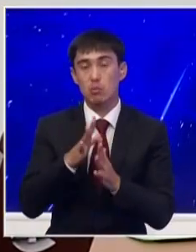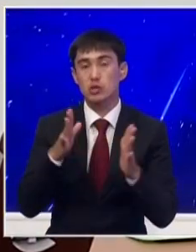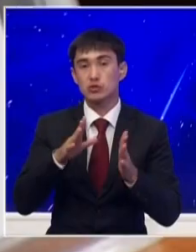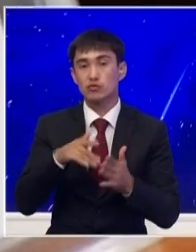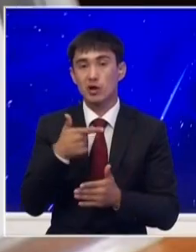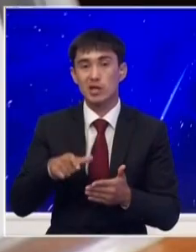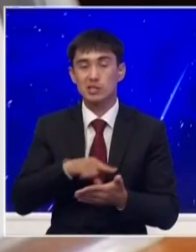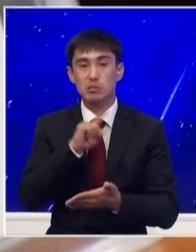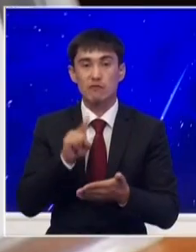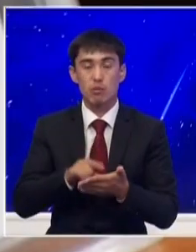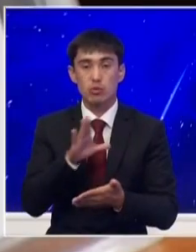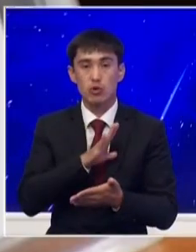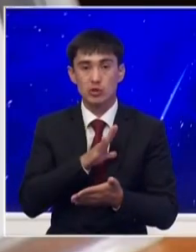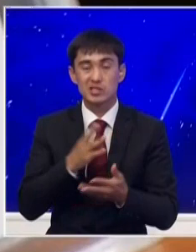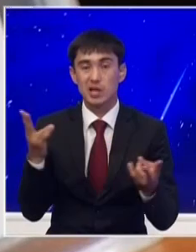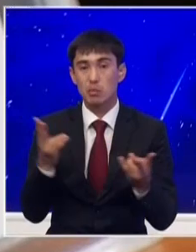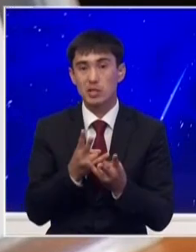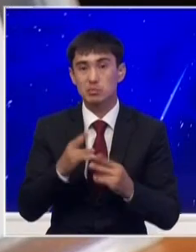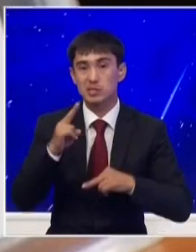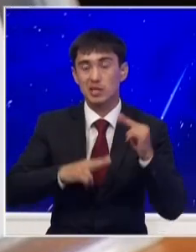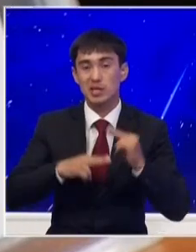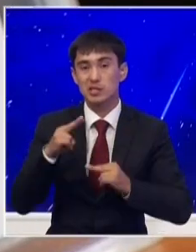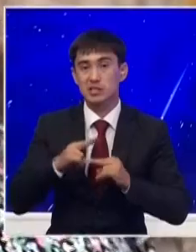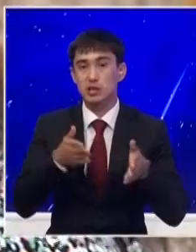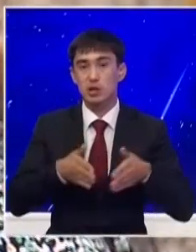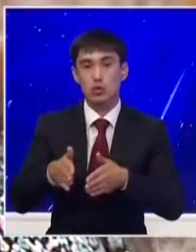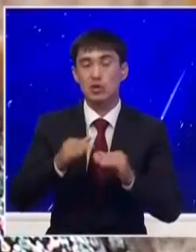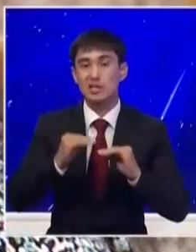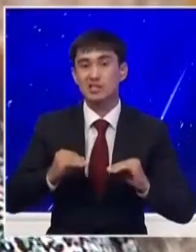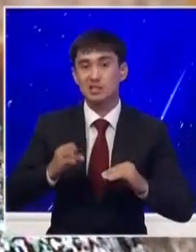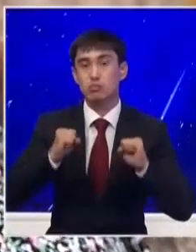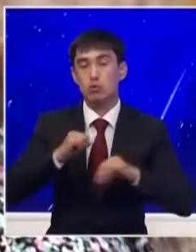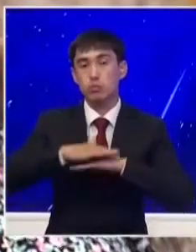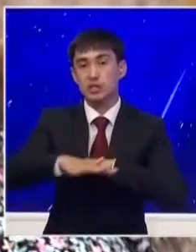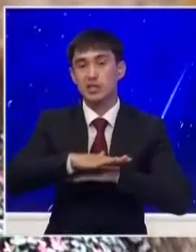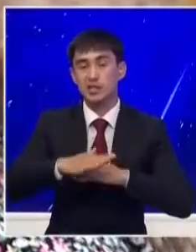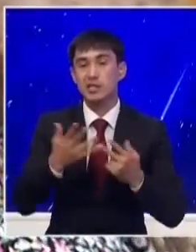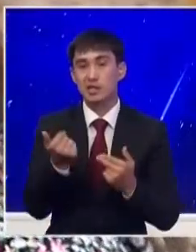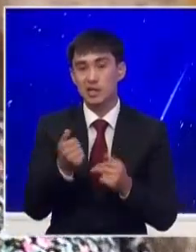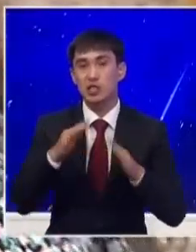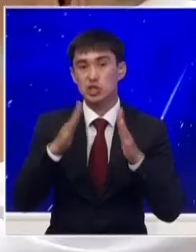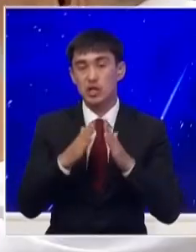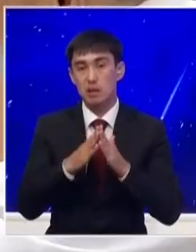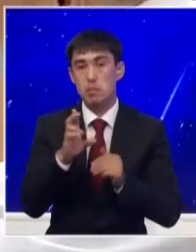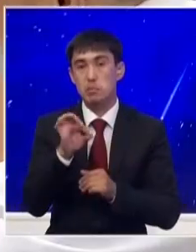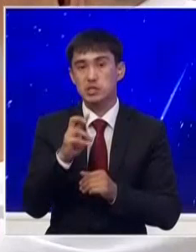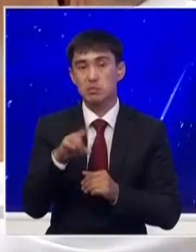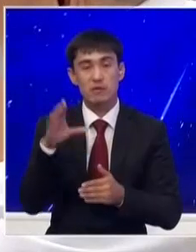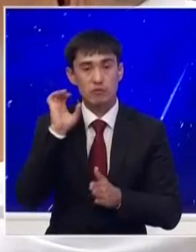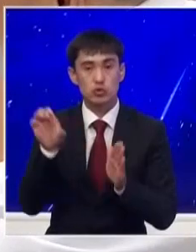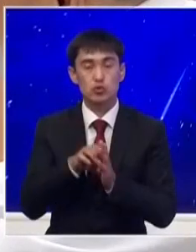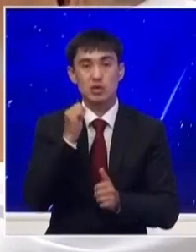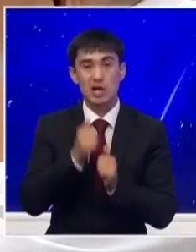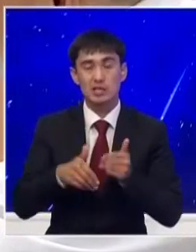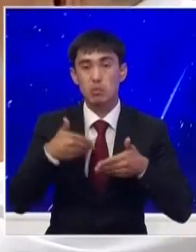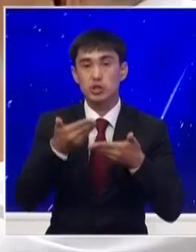Большинство граждан затронули вопросы необходимости строительства дорог, детских спортивных площадок и, конечно, жилья. Бейбат Исабаев, выслушав